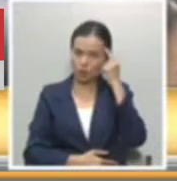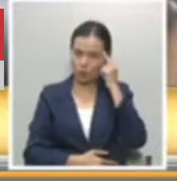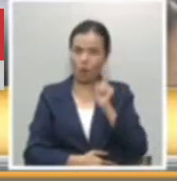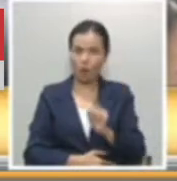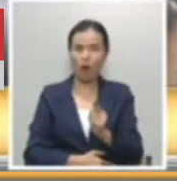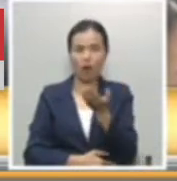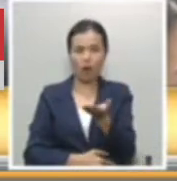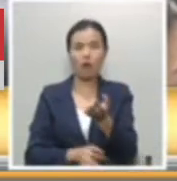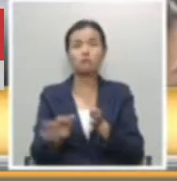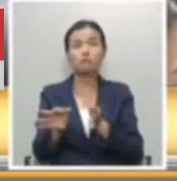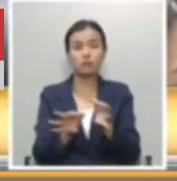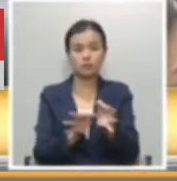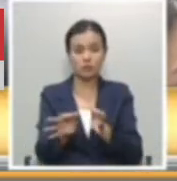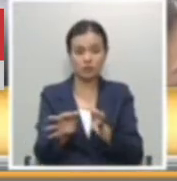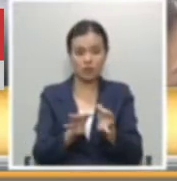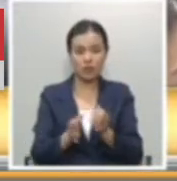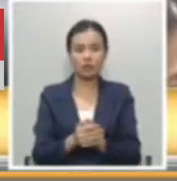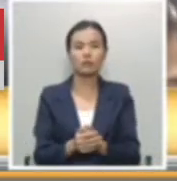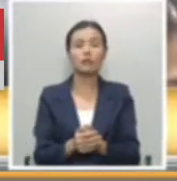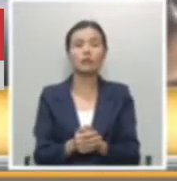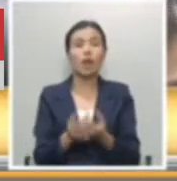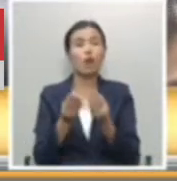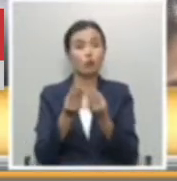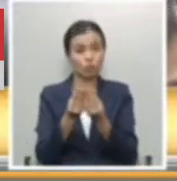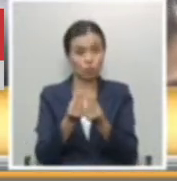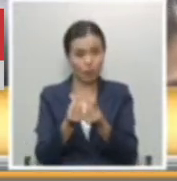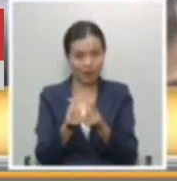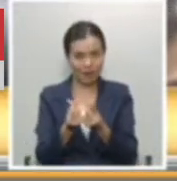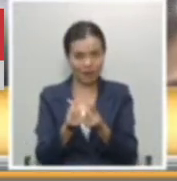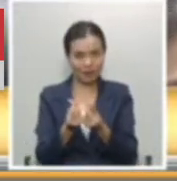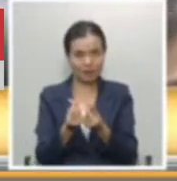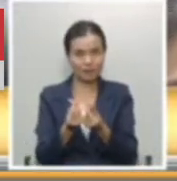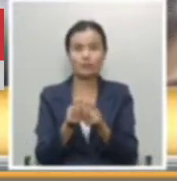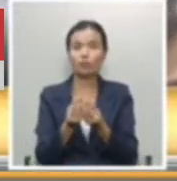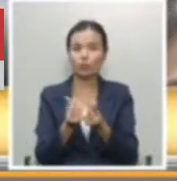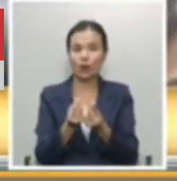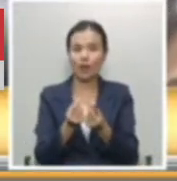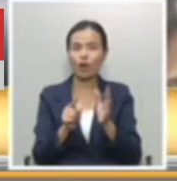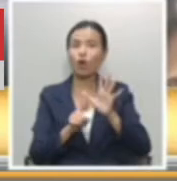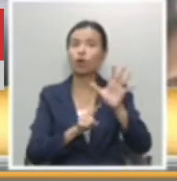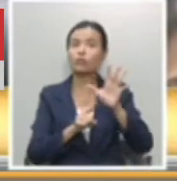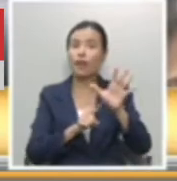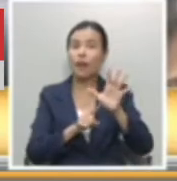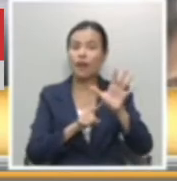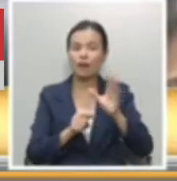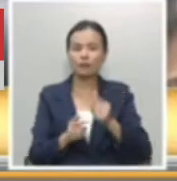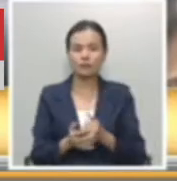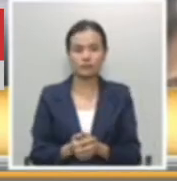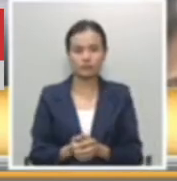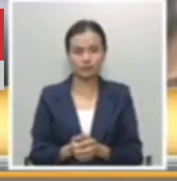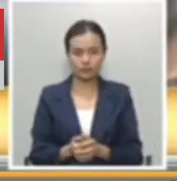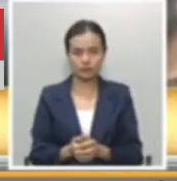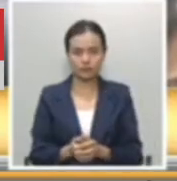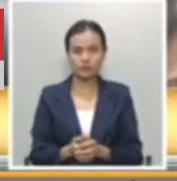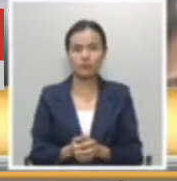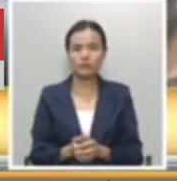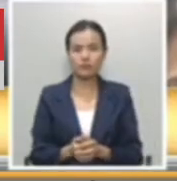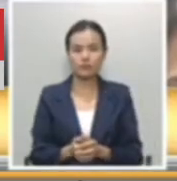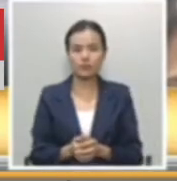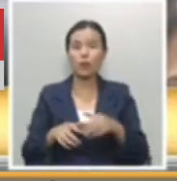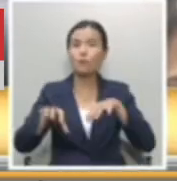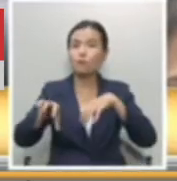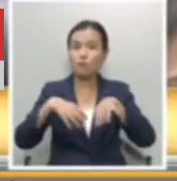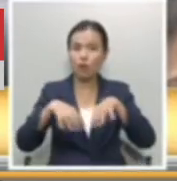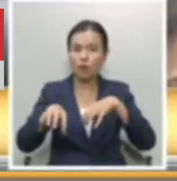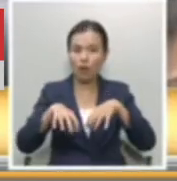ชี้แจงกรณีนี้และตัวเลขเรื่องข้อที่5ครับท่านประธานครับผลจากการบริหาร